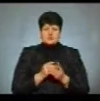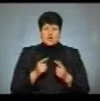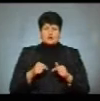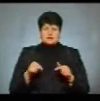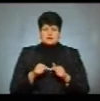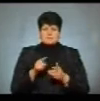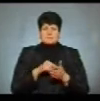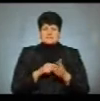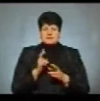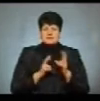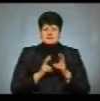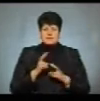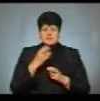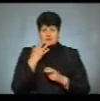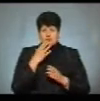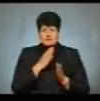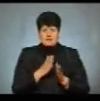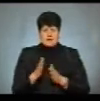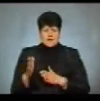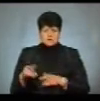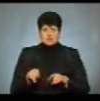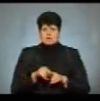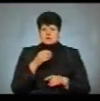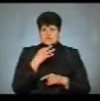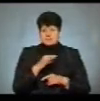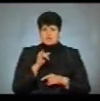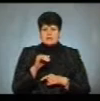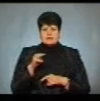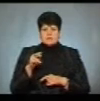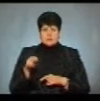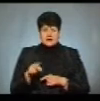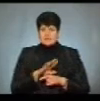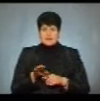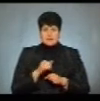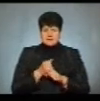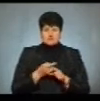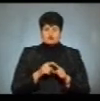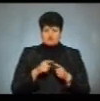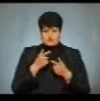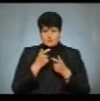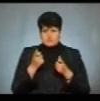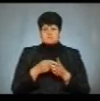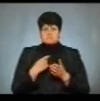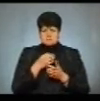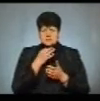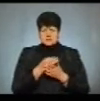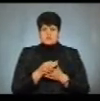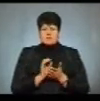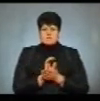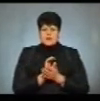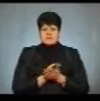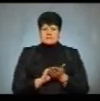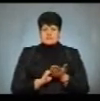тобто міське підприємство теплових мереж. Також сказав, що ІТП не працює. Цю інформацію підтвердив прес-секретар